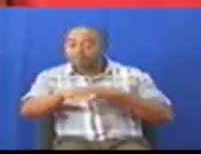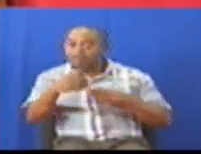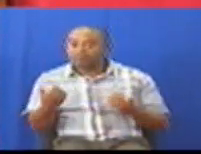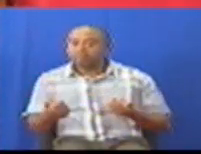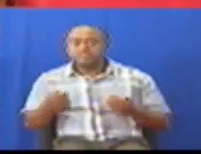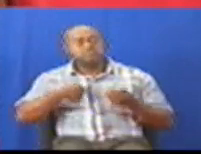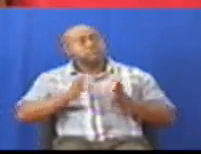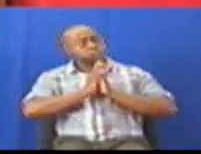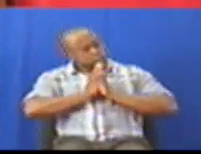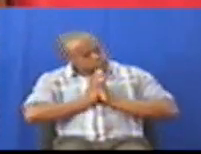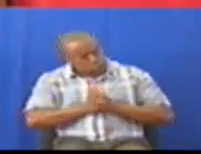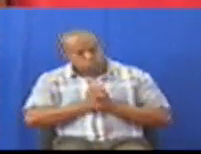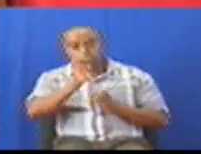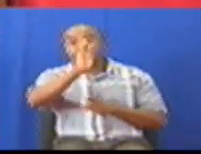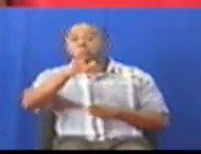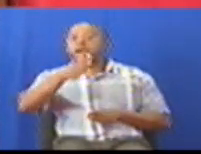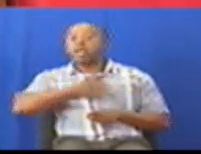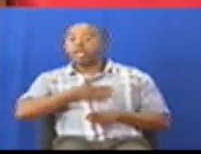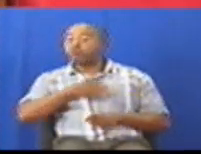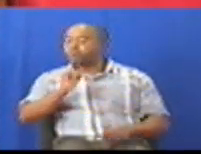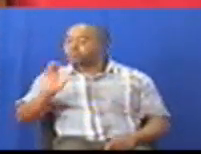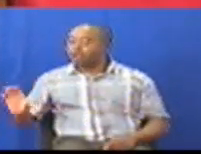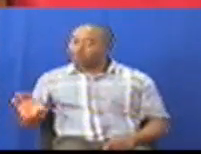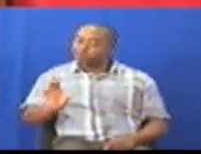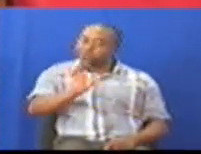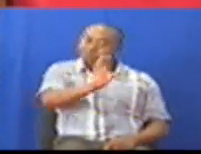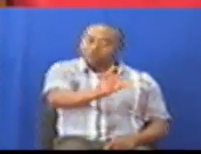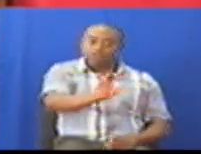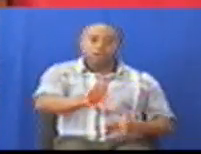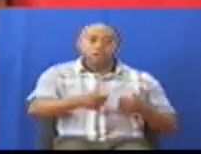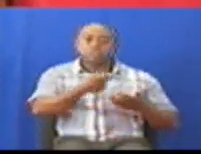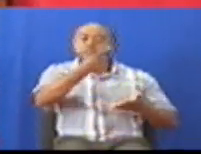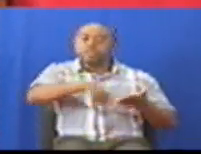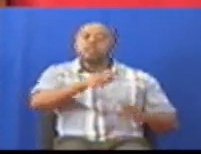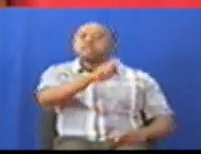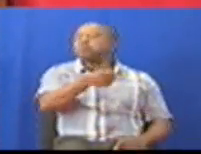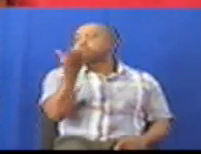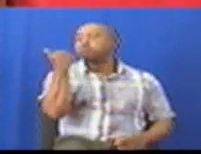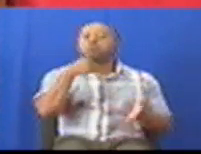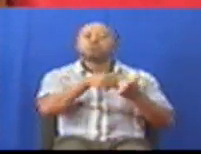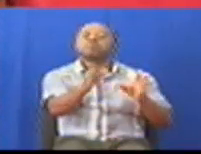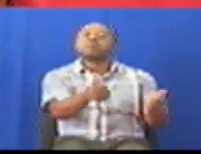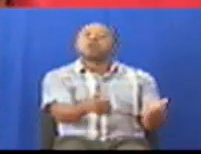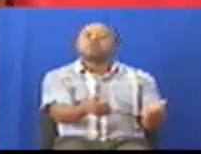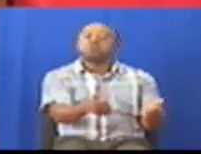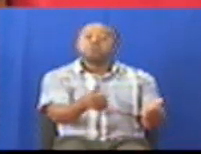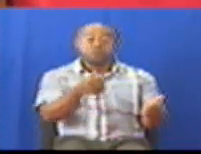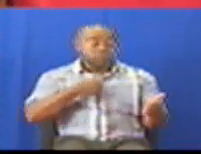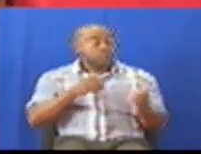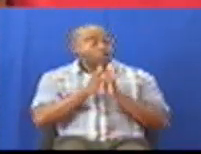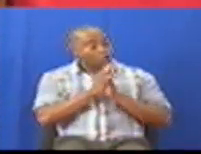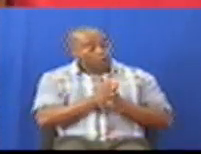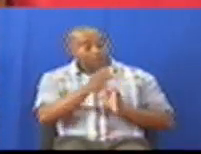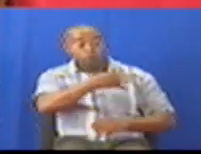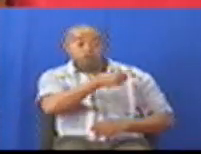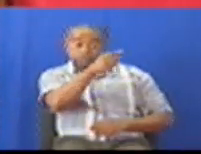wilaya yangu kwamba wanatoa, ingawa kuna deni ambalo huko nyuma hawakutoa. Ninaomba kupitia msukumo wako